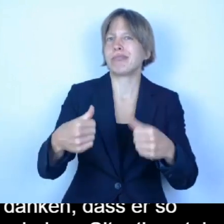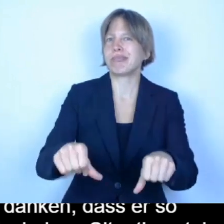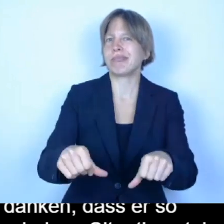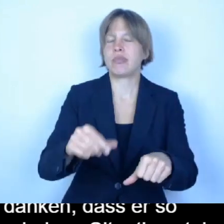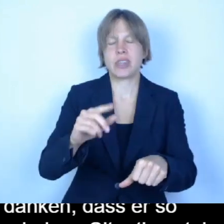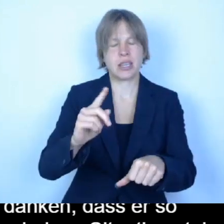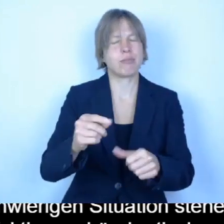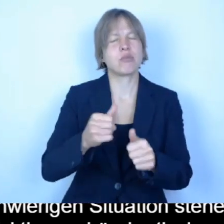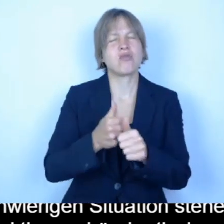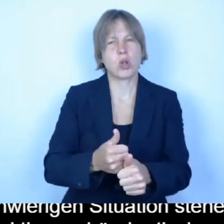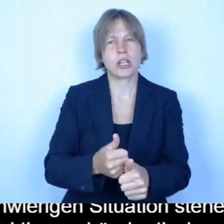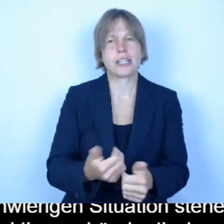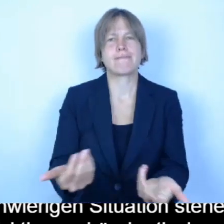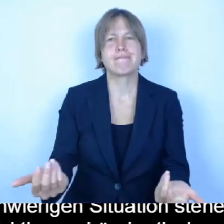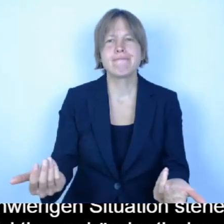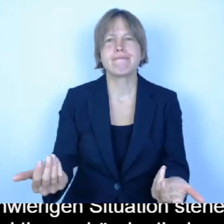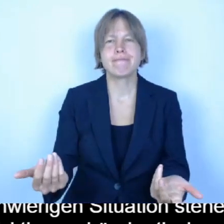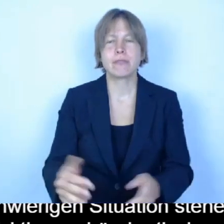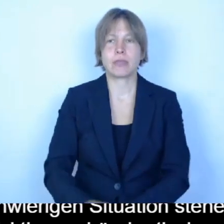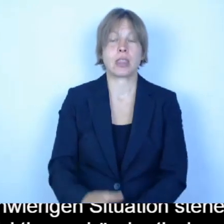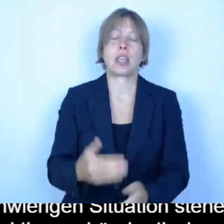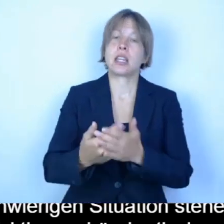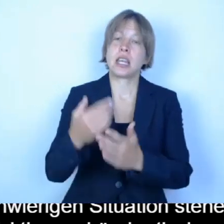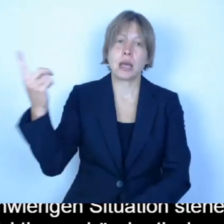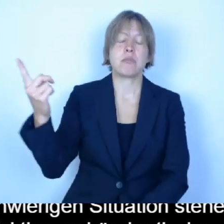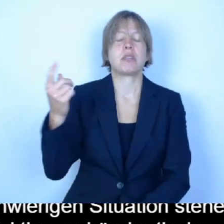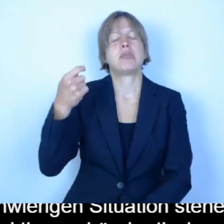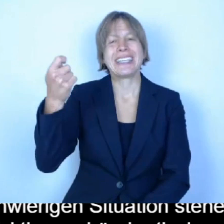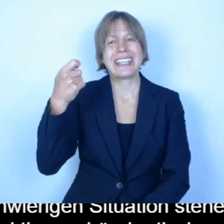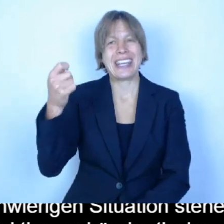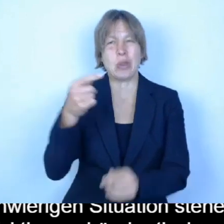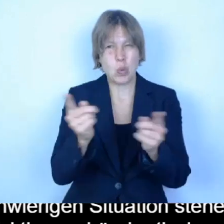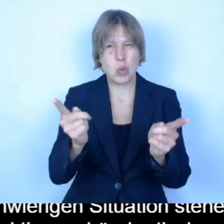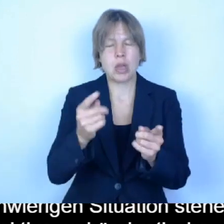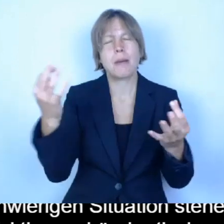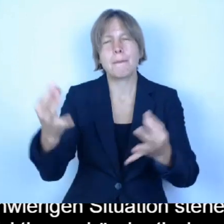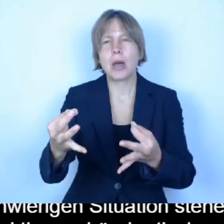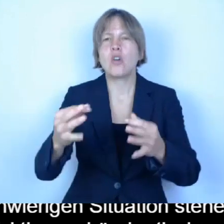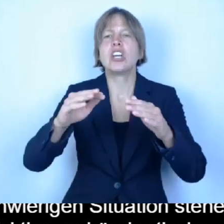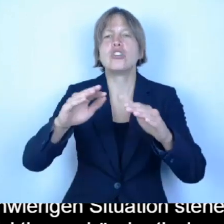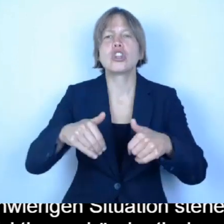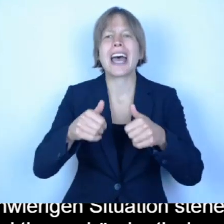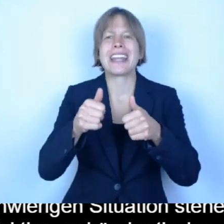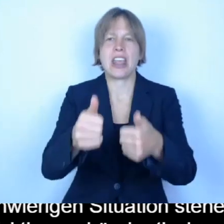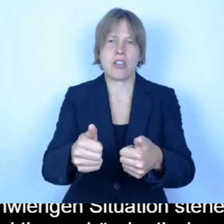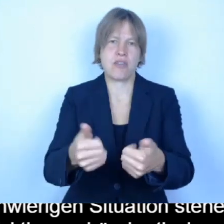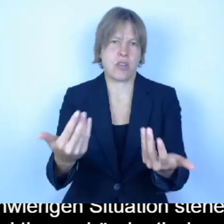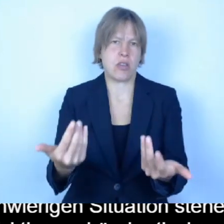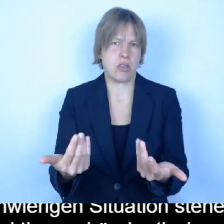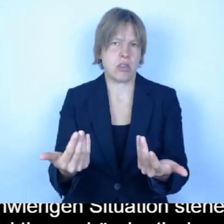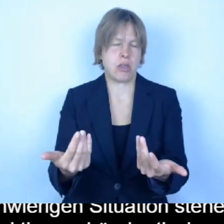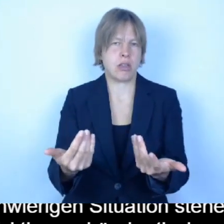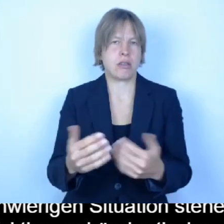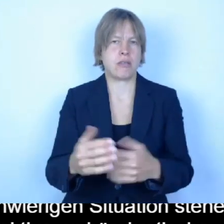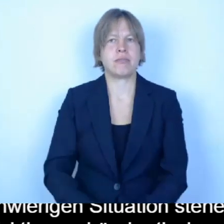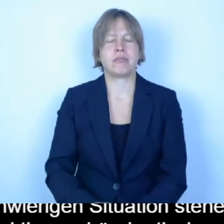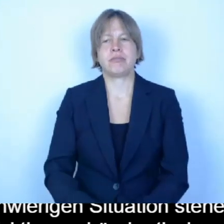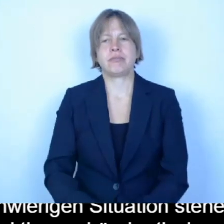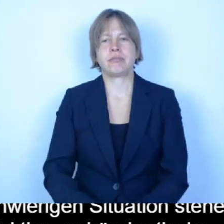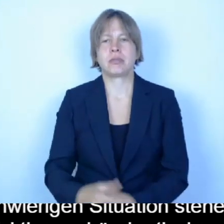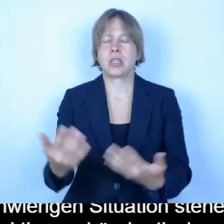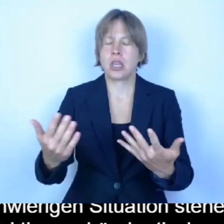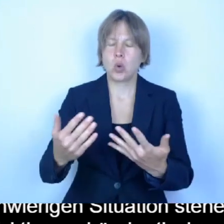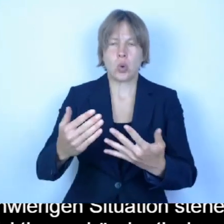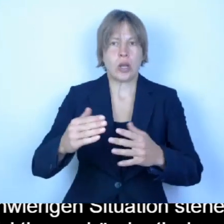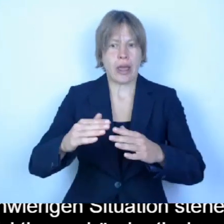der Wiedereröffnung. Und mit dieser Unterstützung in der Anlaufphase mit insgesamt 12 Millionen Euro möchten wir die Kinos in